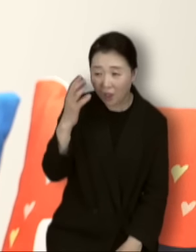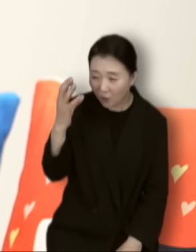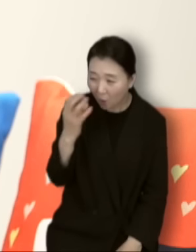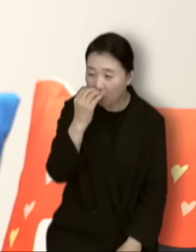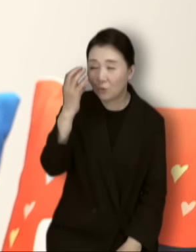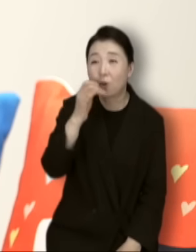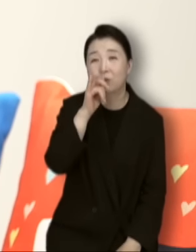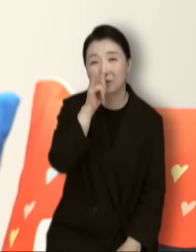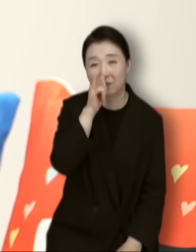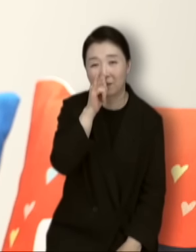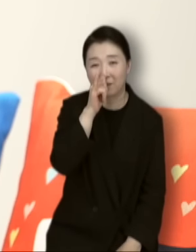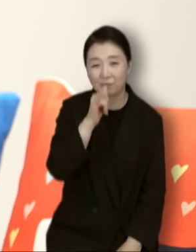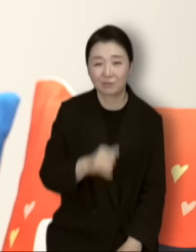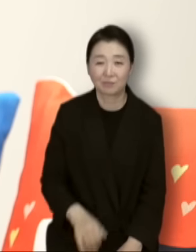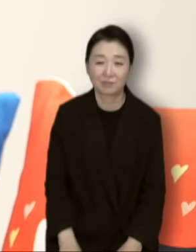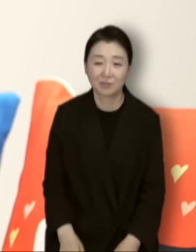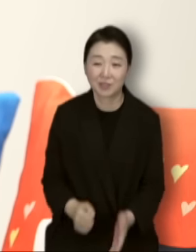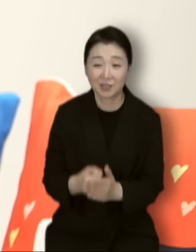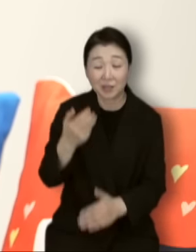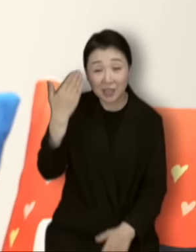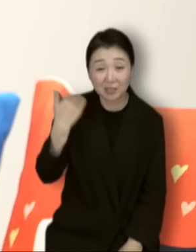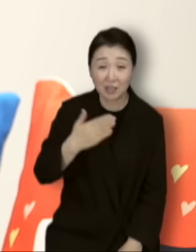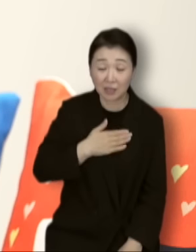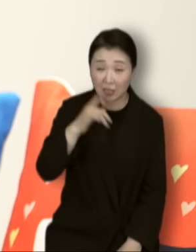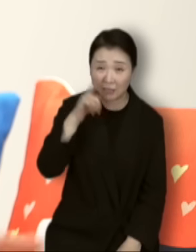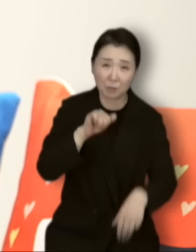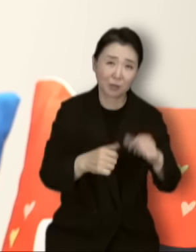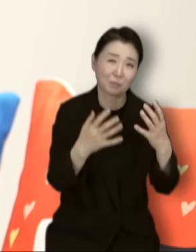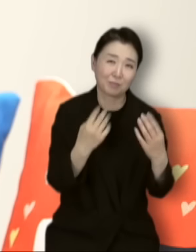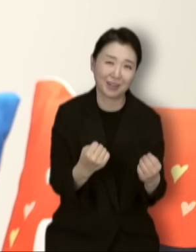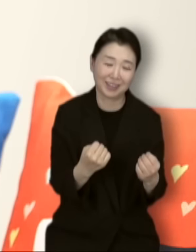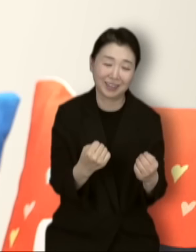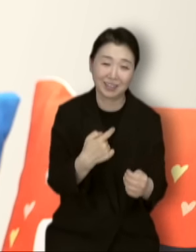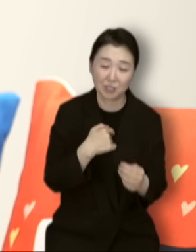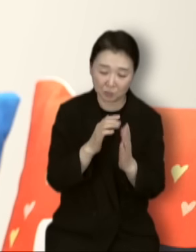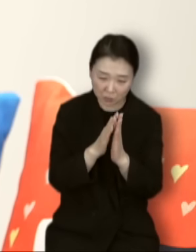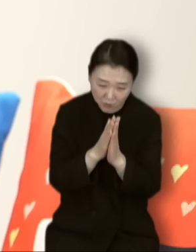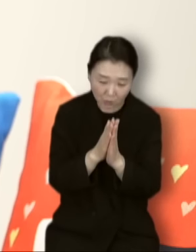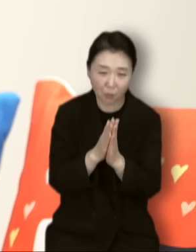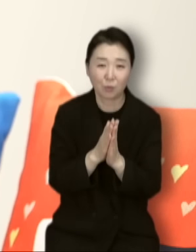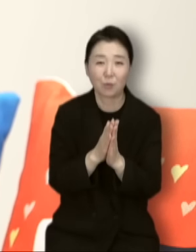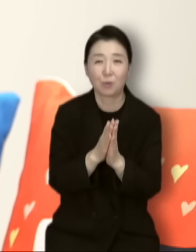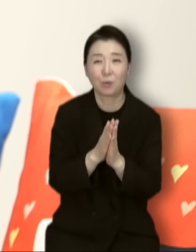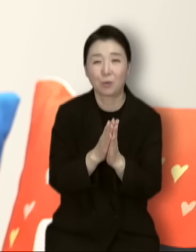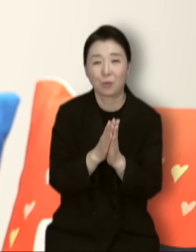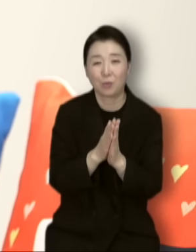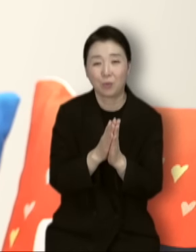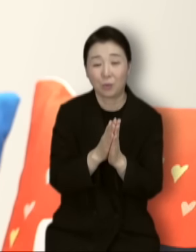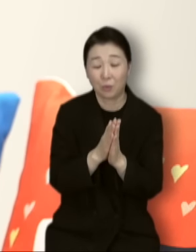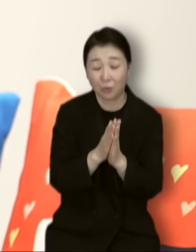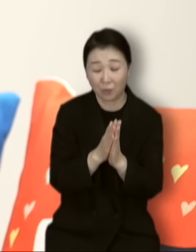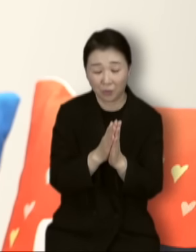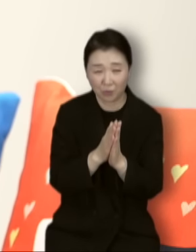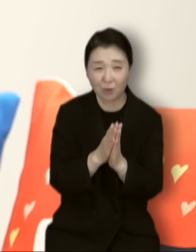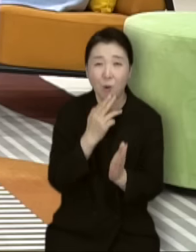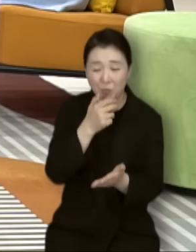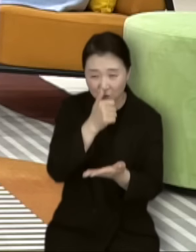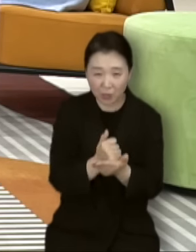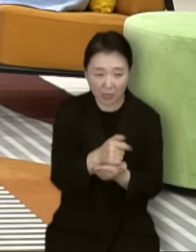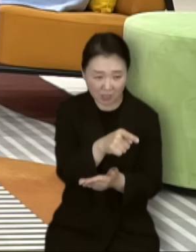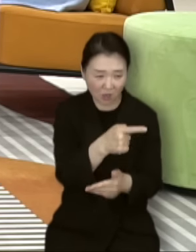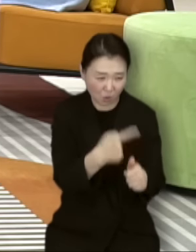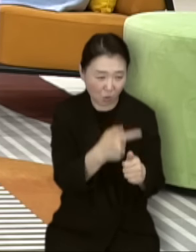자꾸 거룩해지는 거기는 해요 옛날에는 정말 더 나쁜 짓는데 지금은 기도하지 않은 죄 그다음 속으로 저 사람